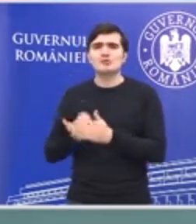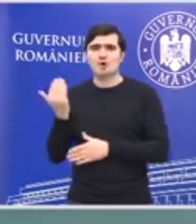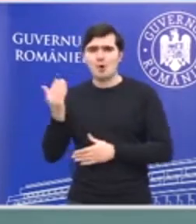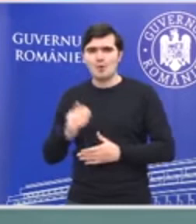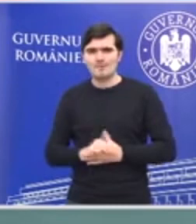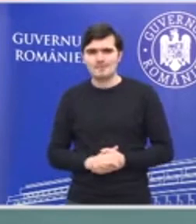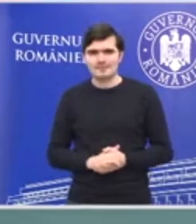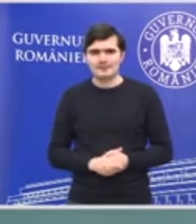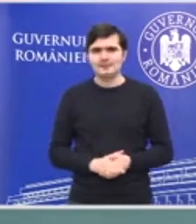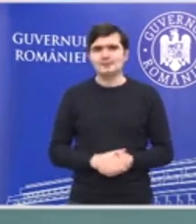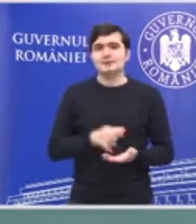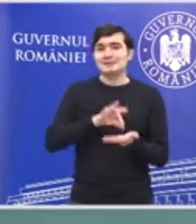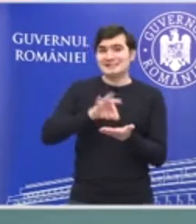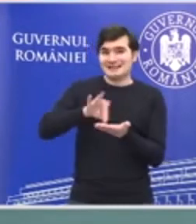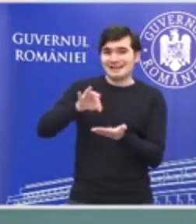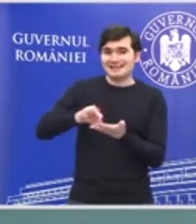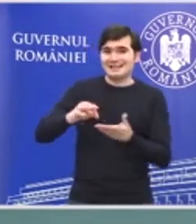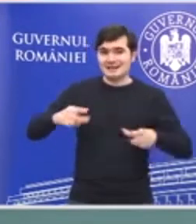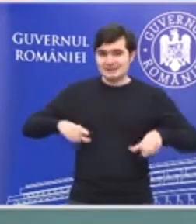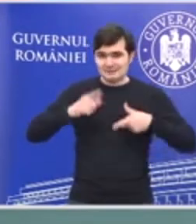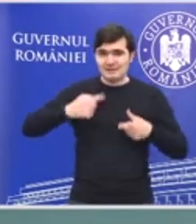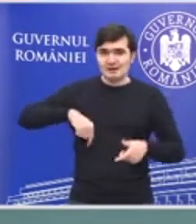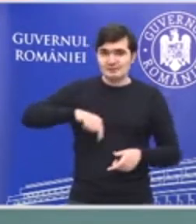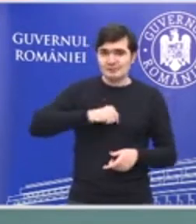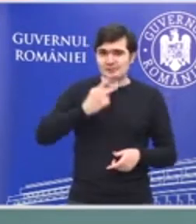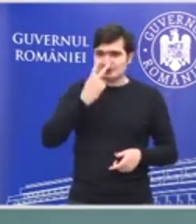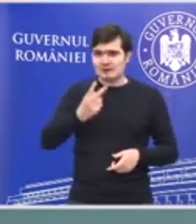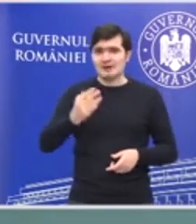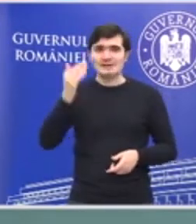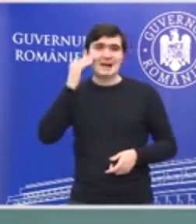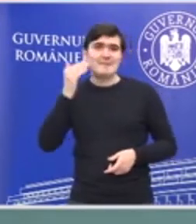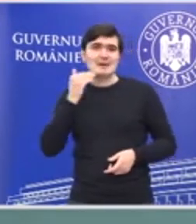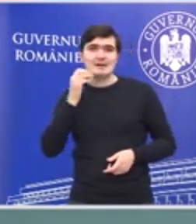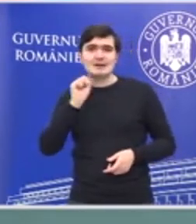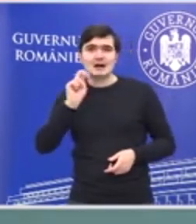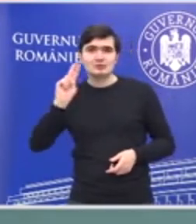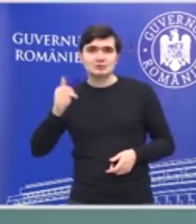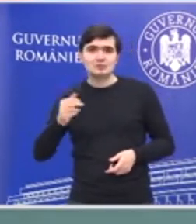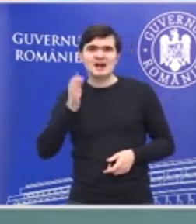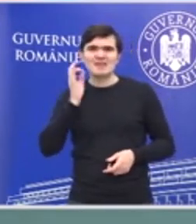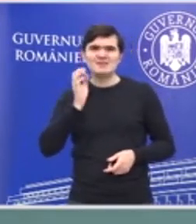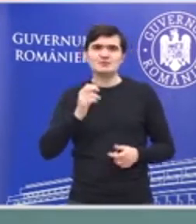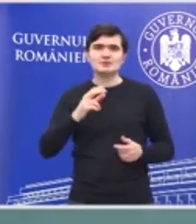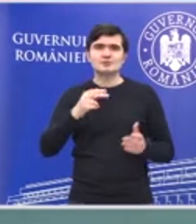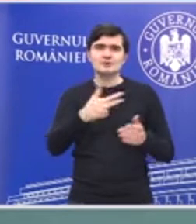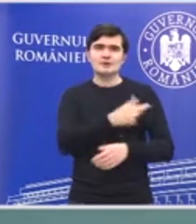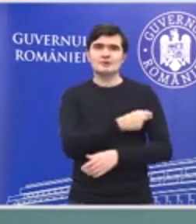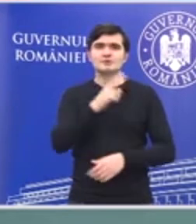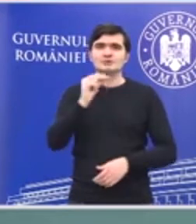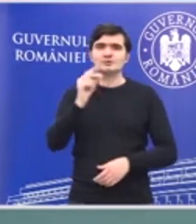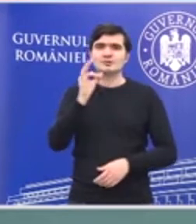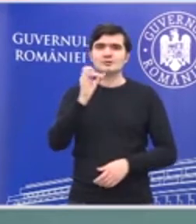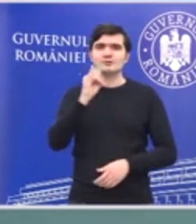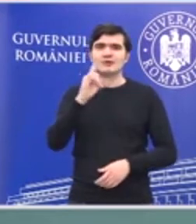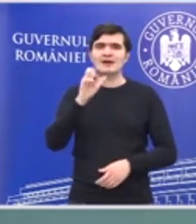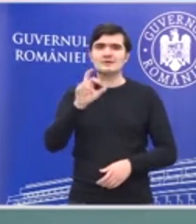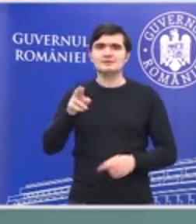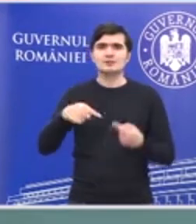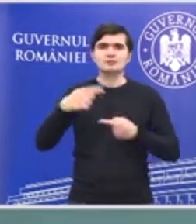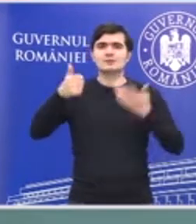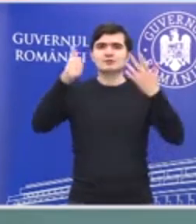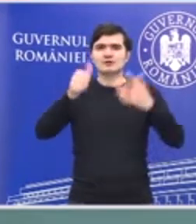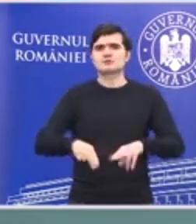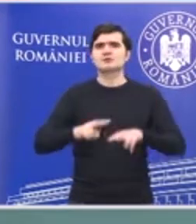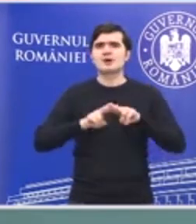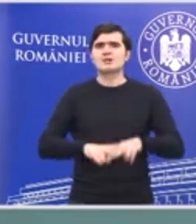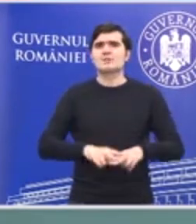din viața de zi cu zi ne arată în Statele Unite eficiența vaccinului de la Pfizer la 6 luni, care se păstrează la peste 91% în